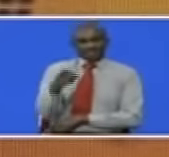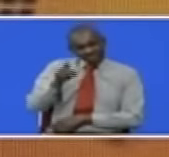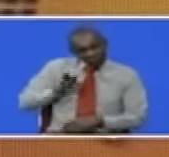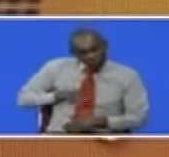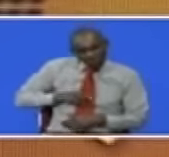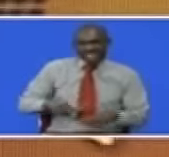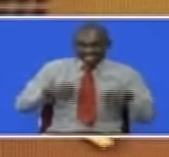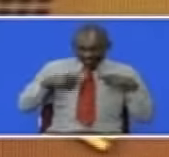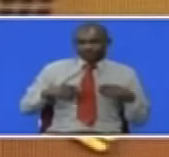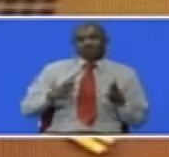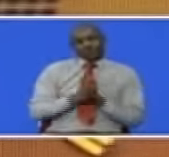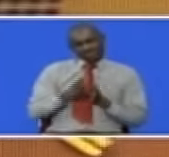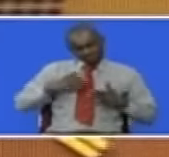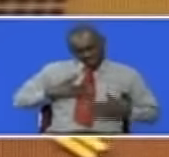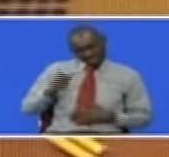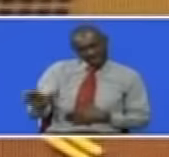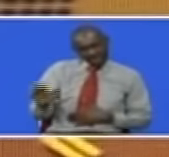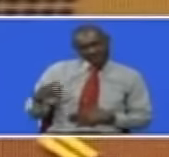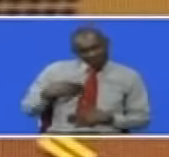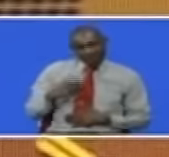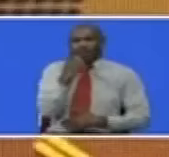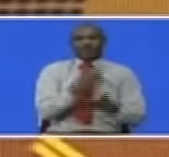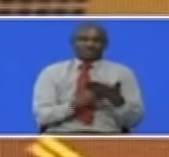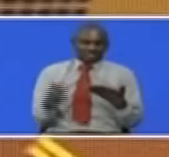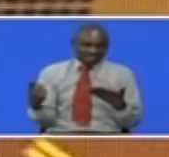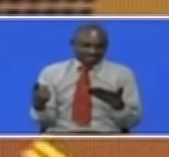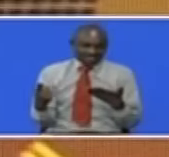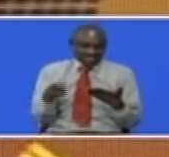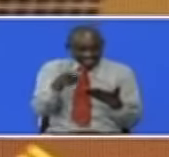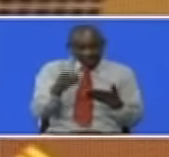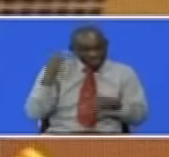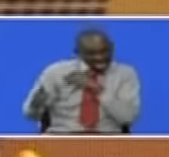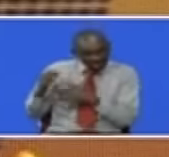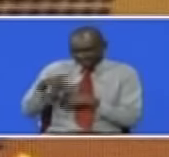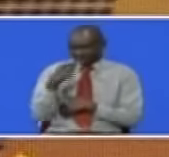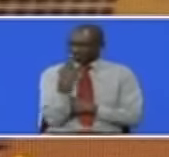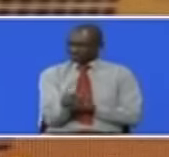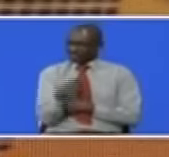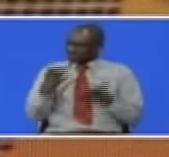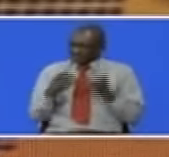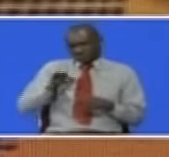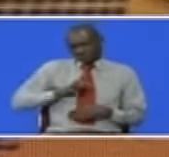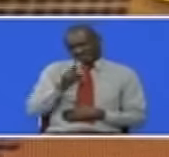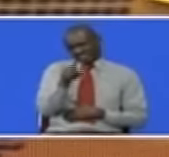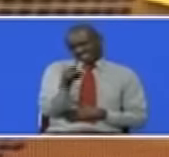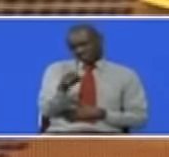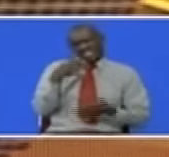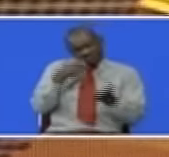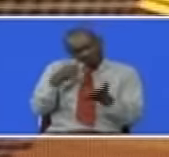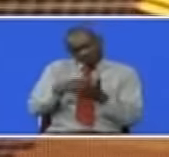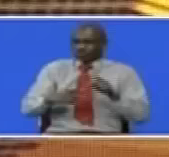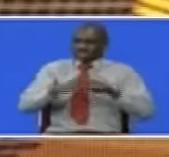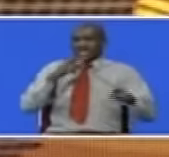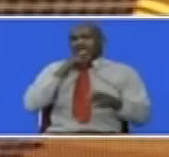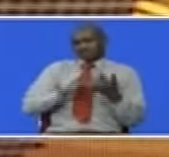huyo ameishi na mwili huo kwa zaidi ya juma moja. Aidha, majirani wamedai kwamba huenda mwanamke huyo alihusika kwenye